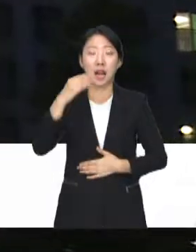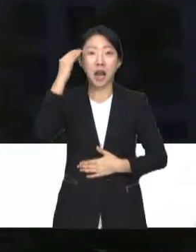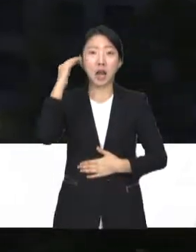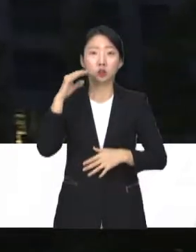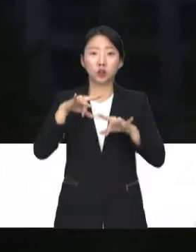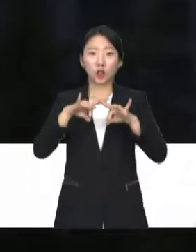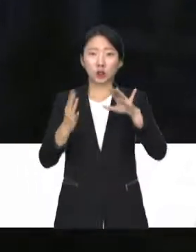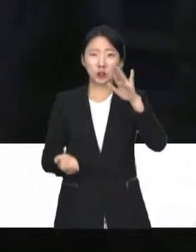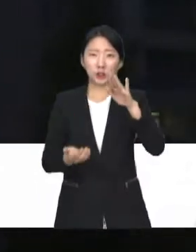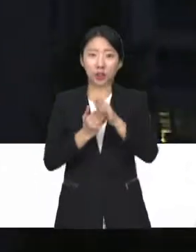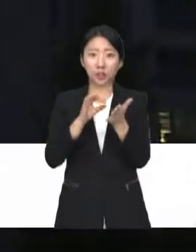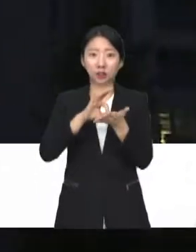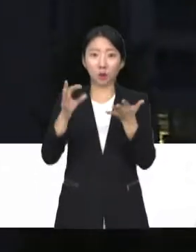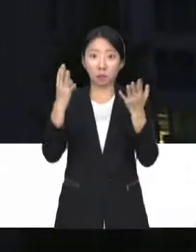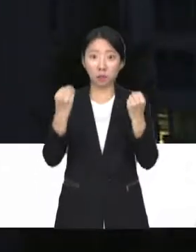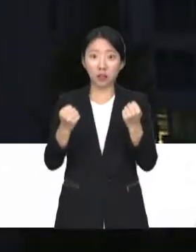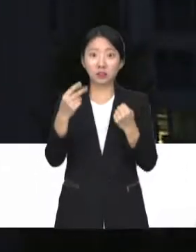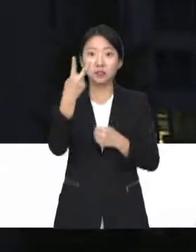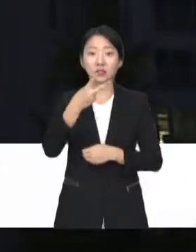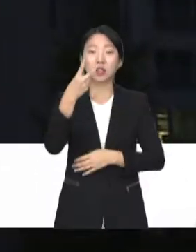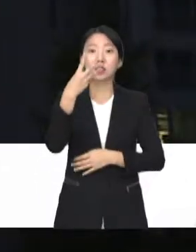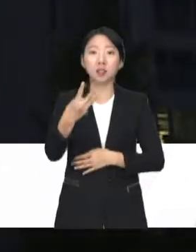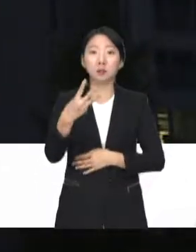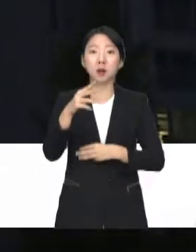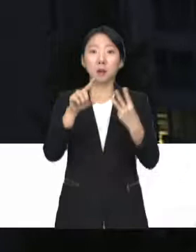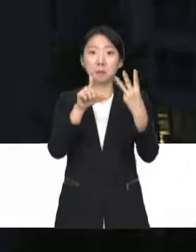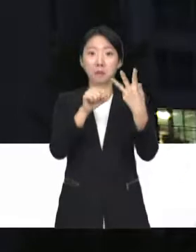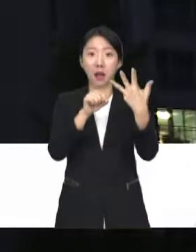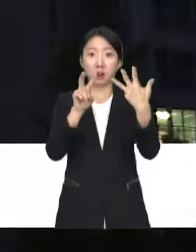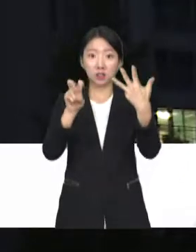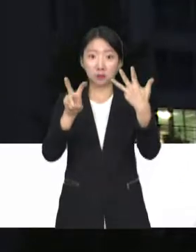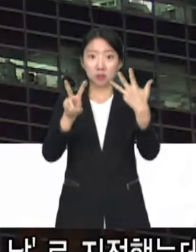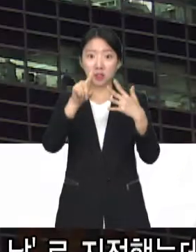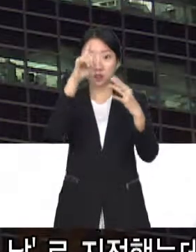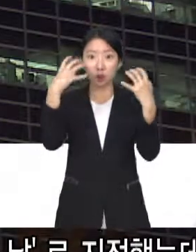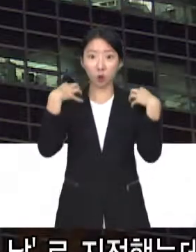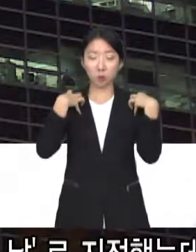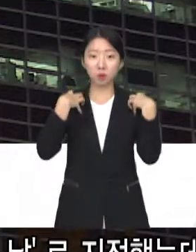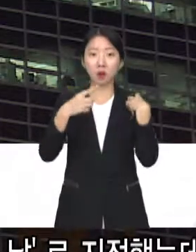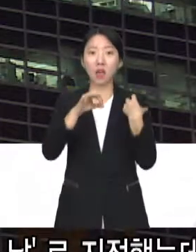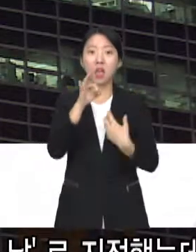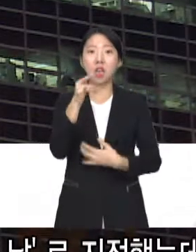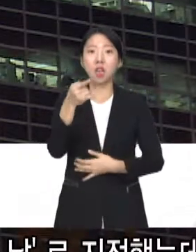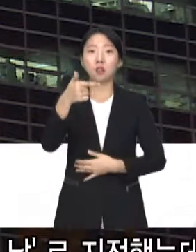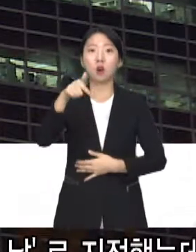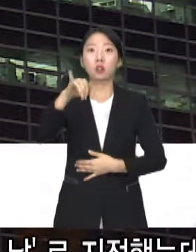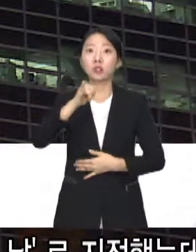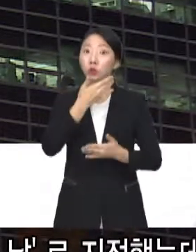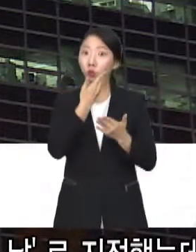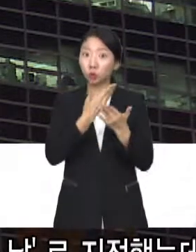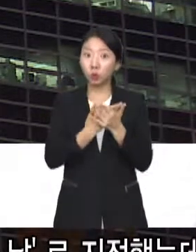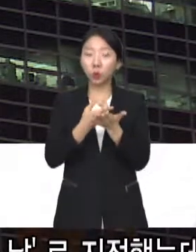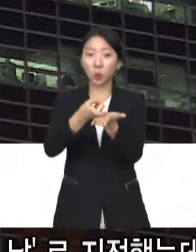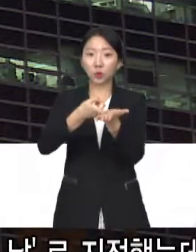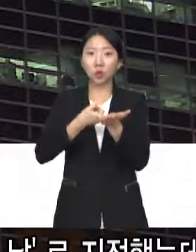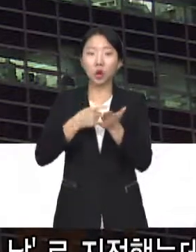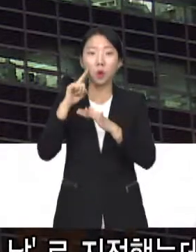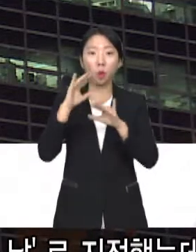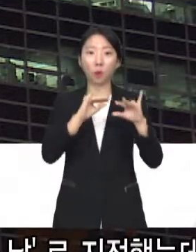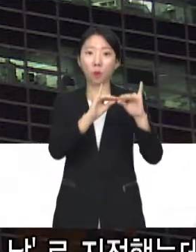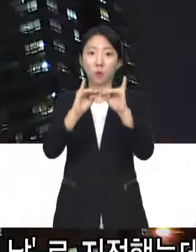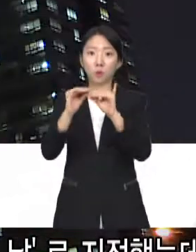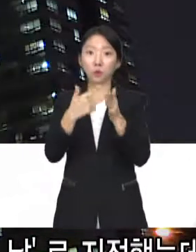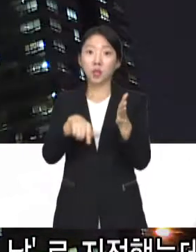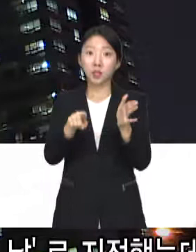우리나라 역대 최대 전력 소비를 기록했던 지난 2003년 8월 22일, 정부는 에너지의 중요성과 에너지 절약에